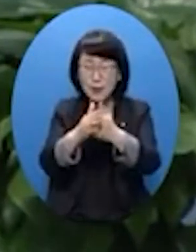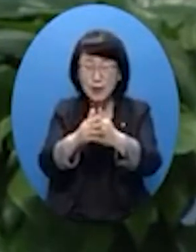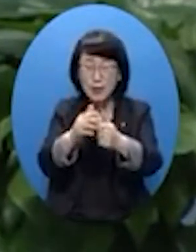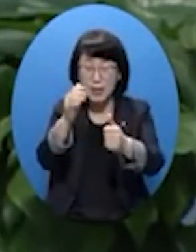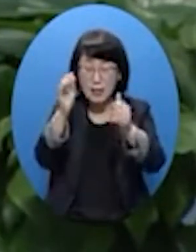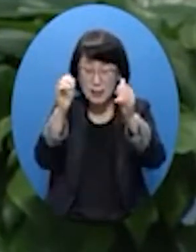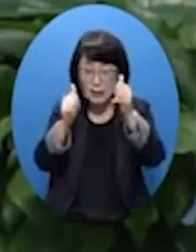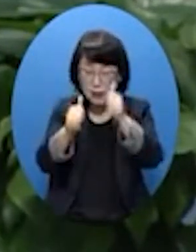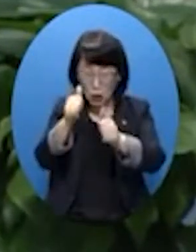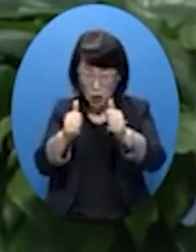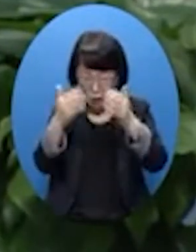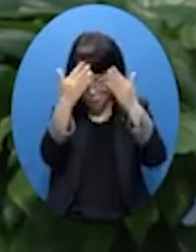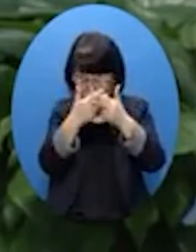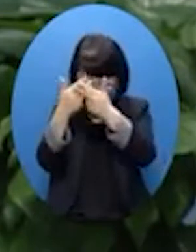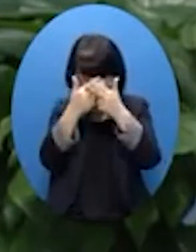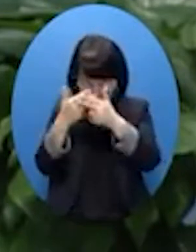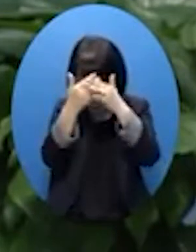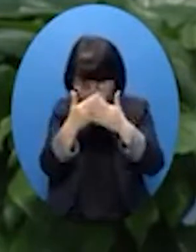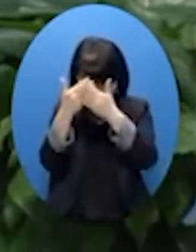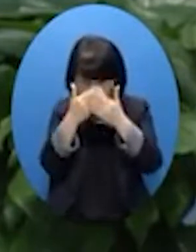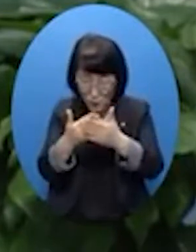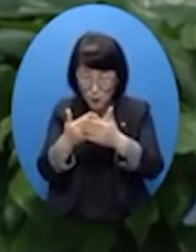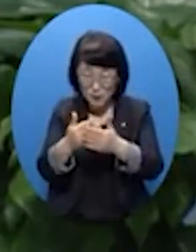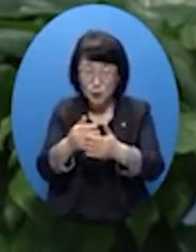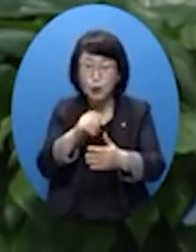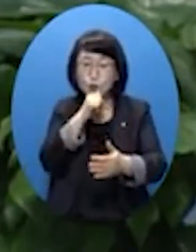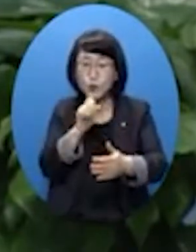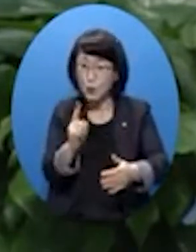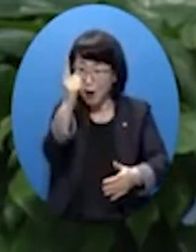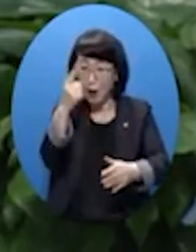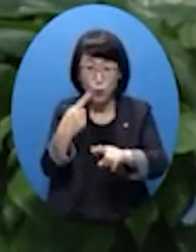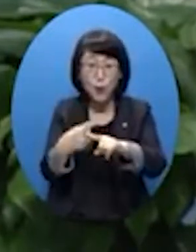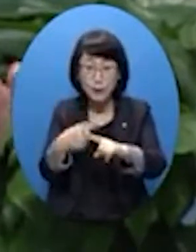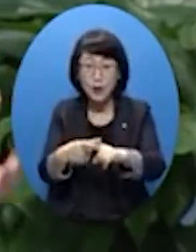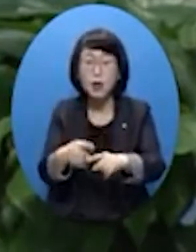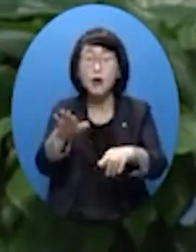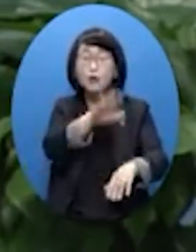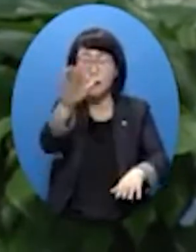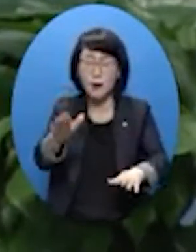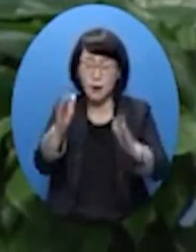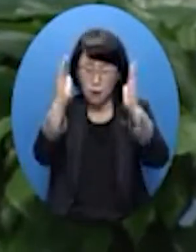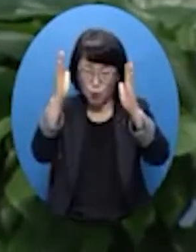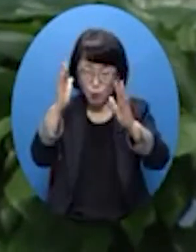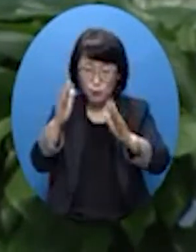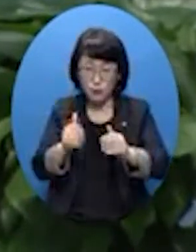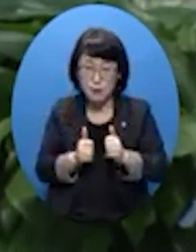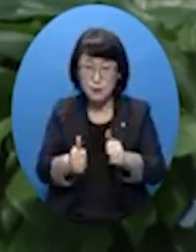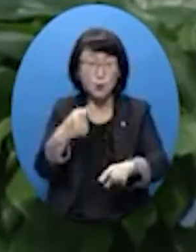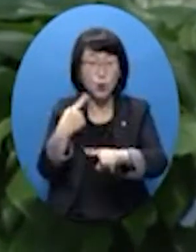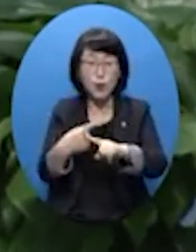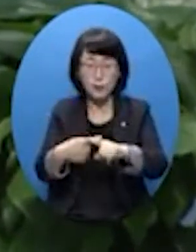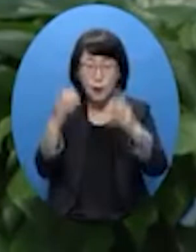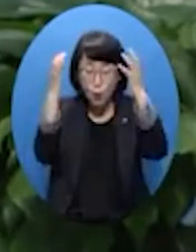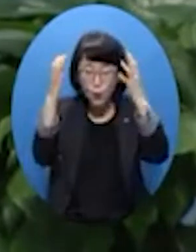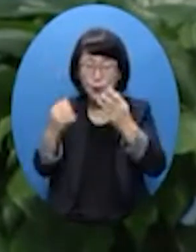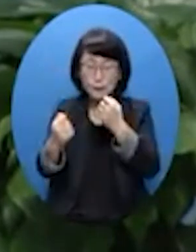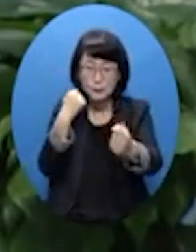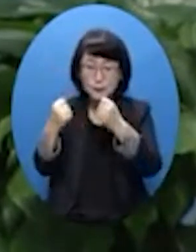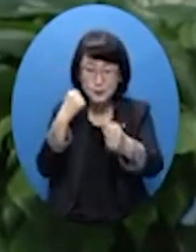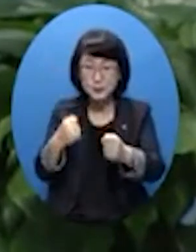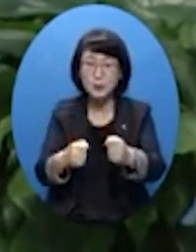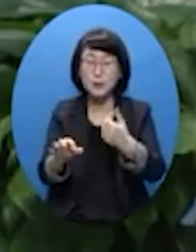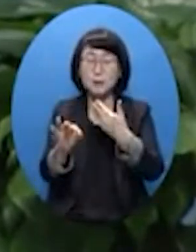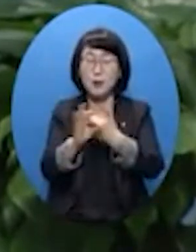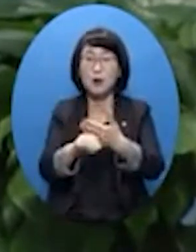열심히 해서 성적이 올라가는 것처럼 우리가 광 의 학교를 잘 통하고 나면 우리 믿음이 자라고 하나님의 은혜가 임하게 되고 영원히 살